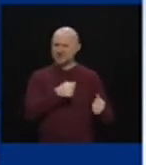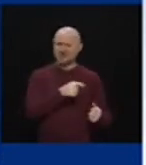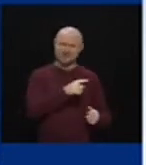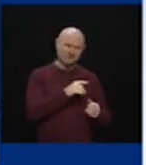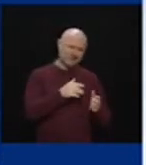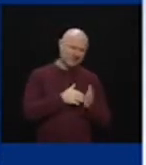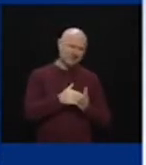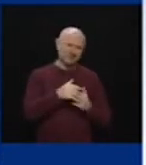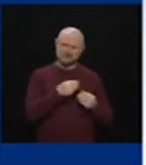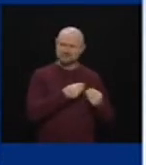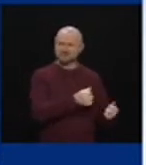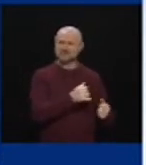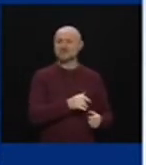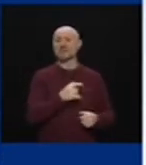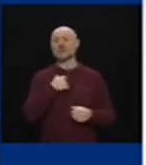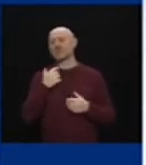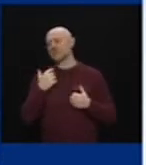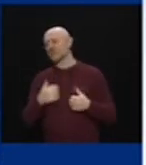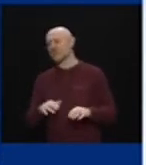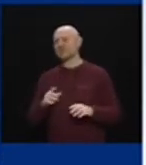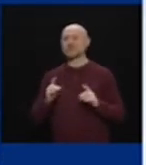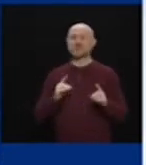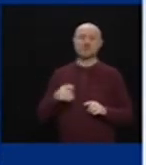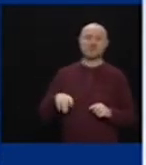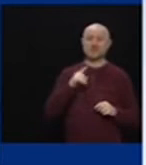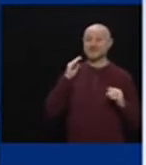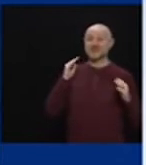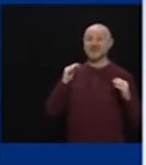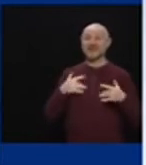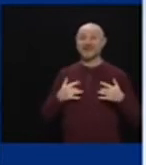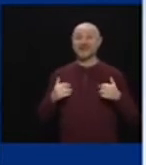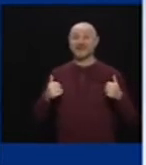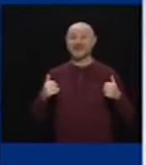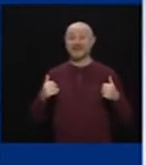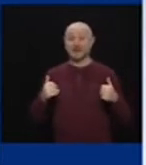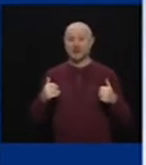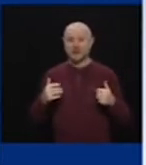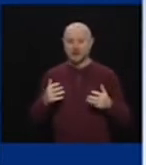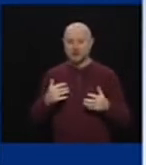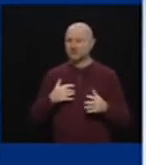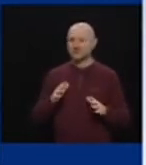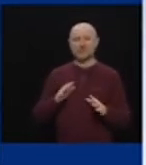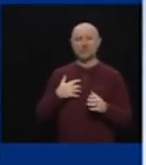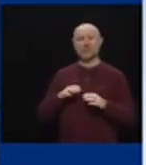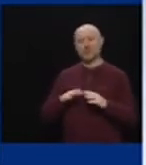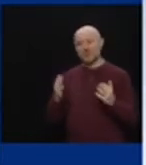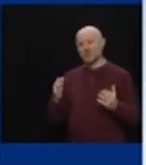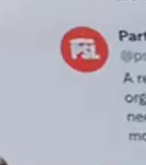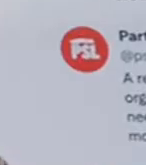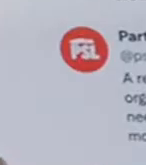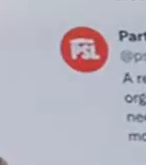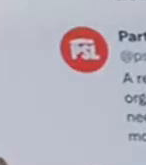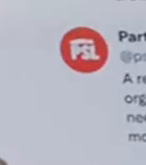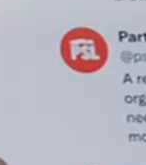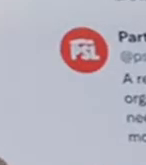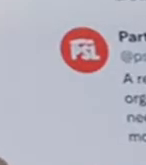dépend également du fait que le gouvernement fédéral fasse ce que nous voulons qu'il fasse, c'est-à-dire allouer plus de fonds à cette cagnotte.